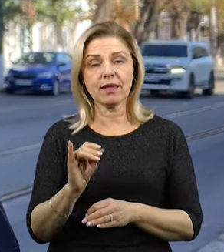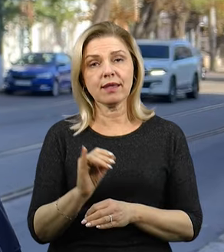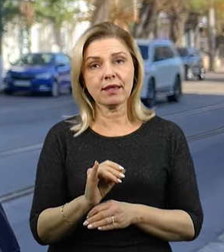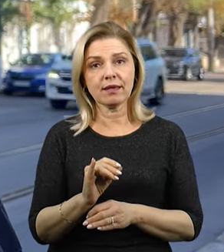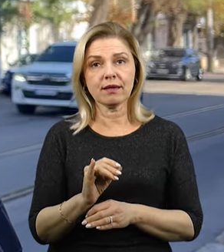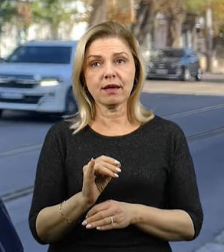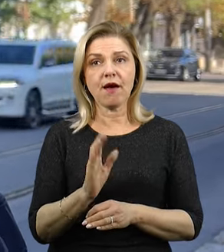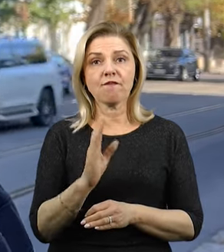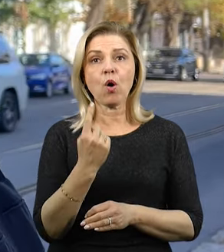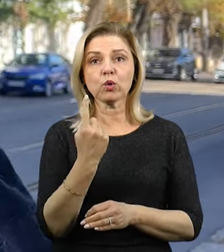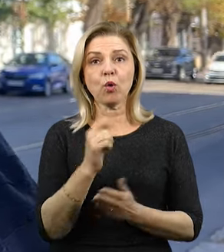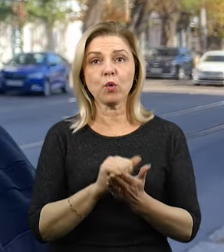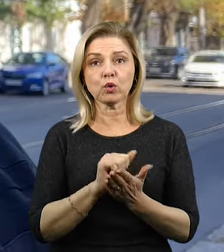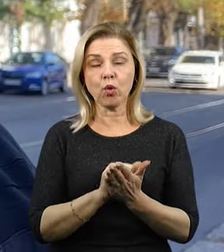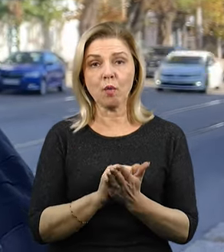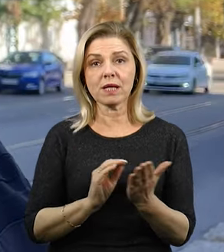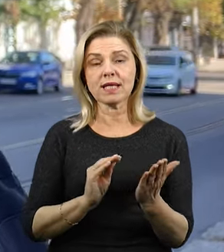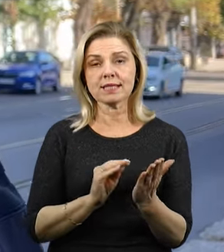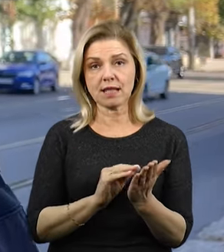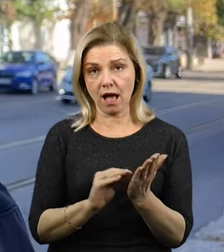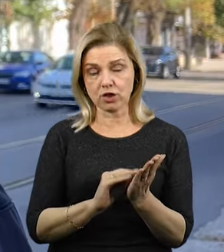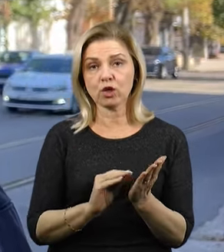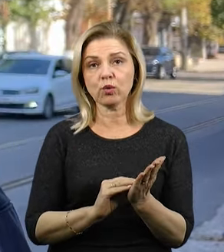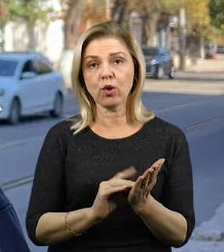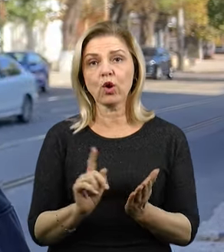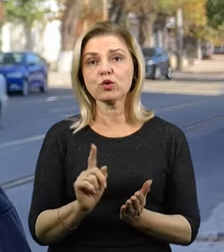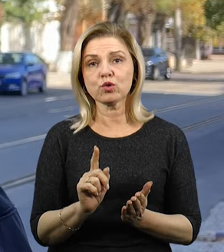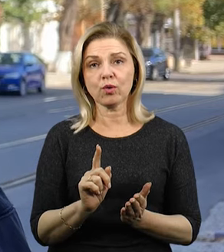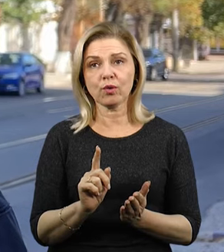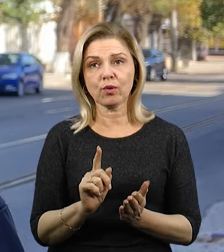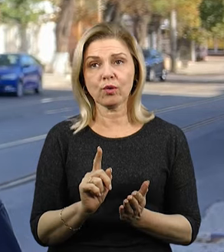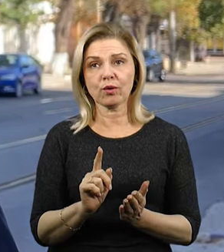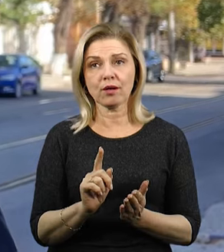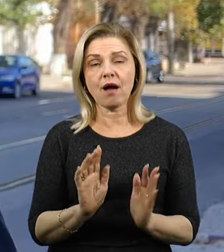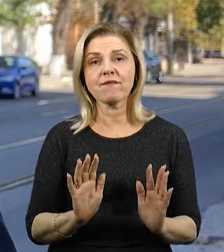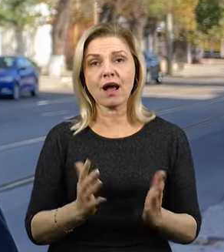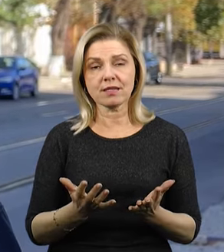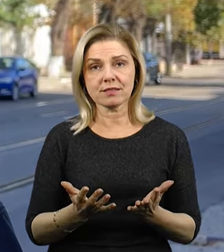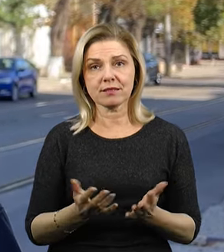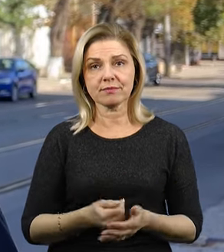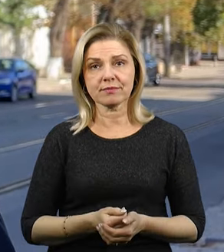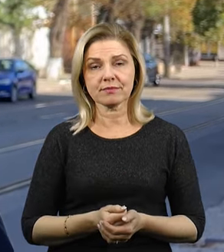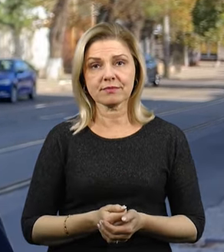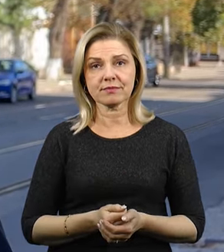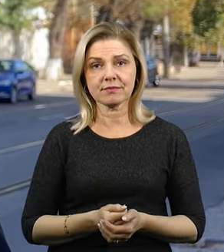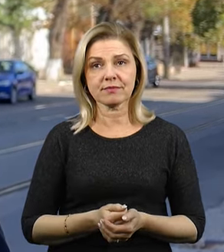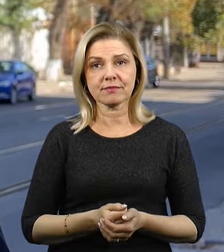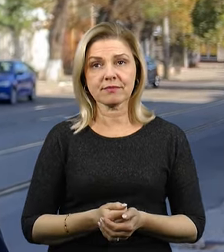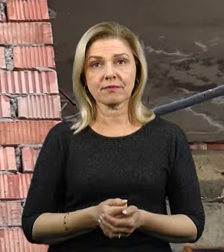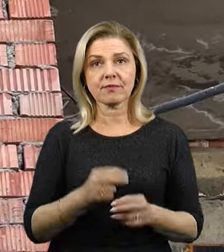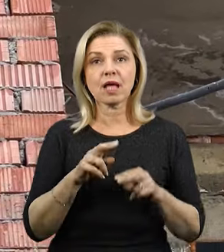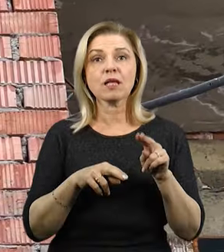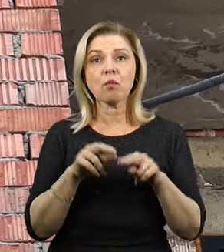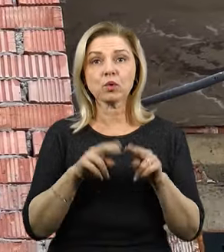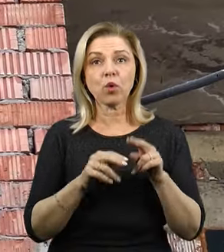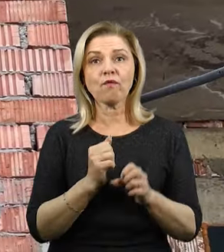і в одному документі зазначено зазначено що у разі будова